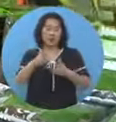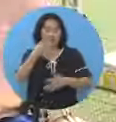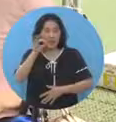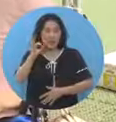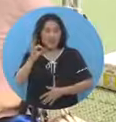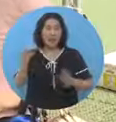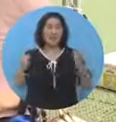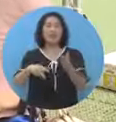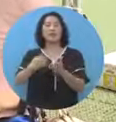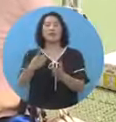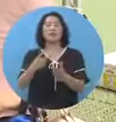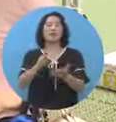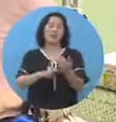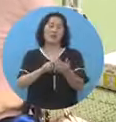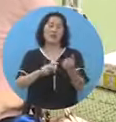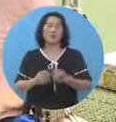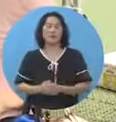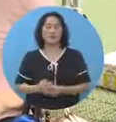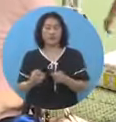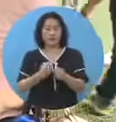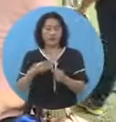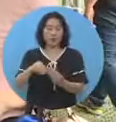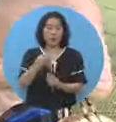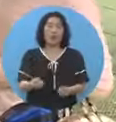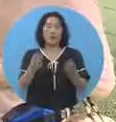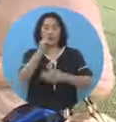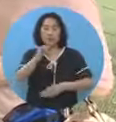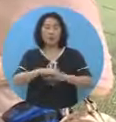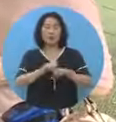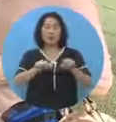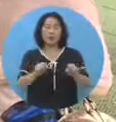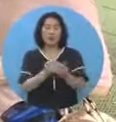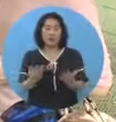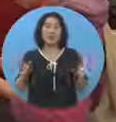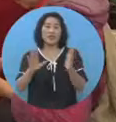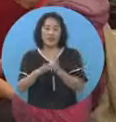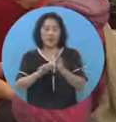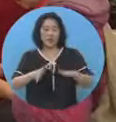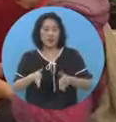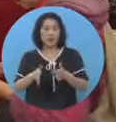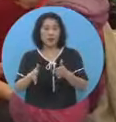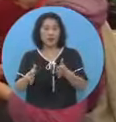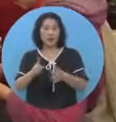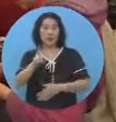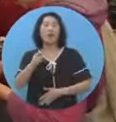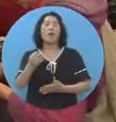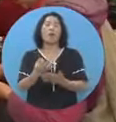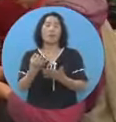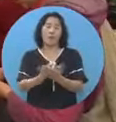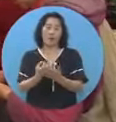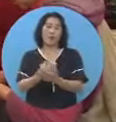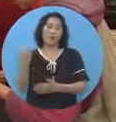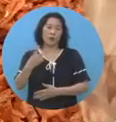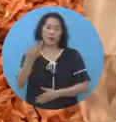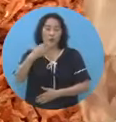인증 제품 등 200여 개 품목을 판매합니다. 지난해 추석 맞이 우수 농식품 특별전에서 전라남도는 1억